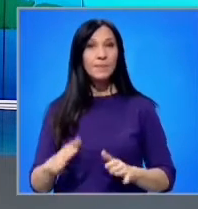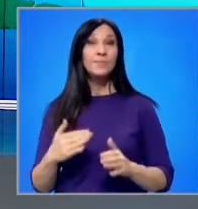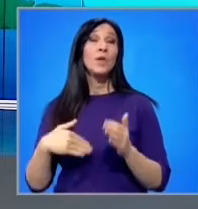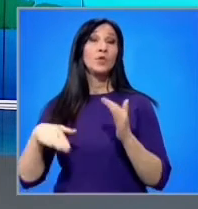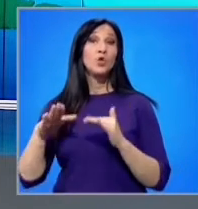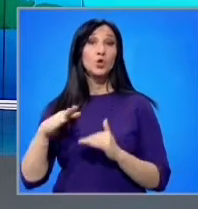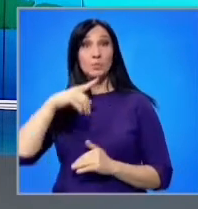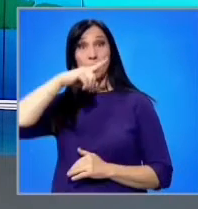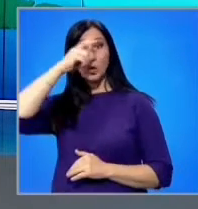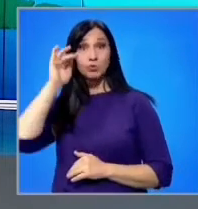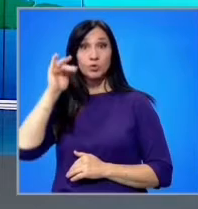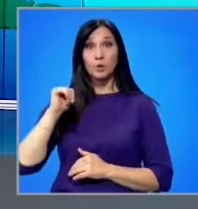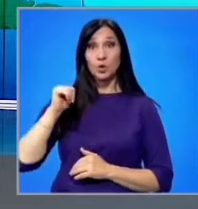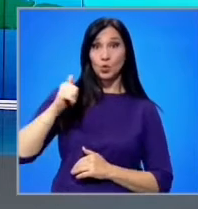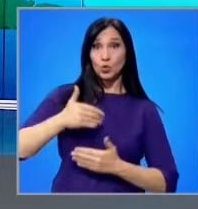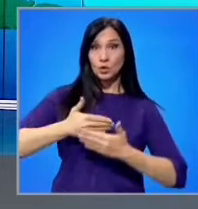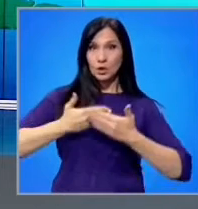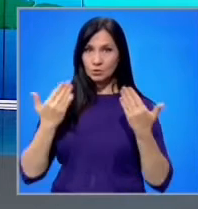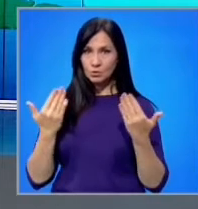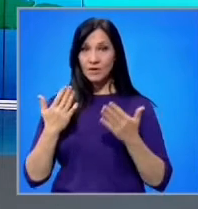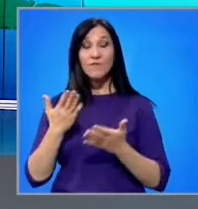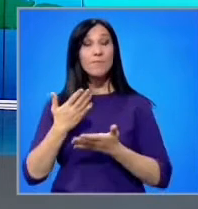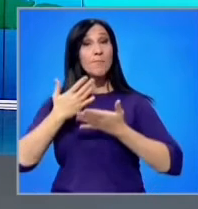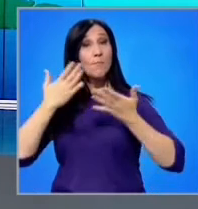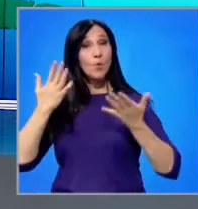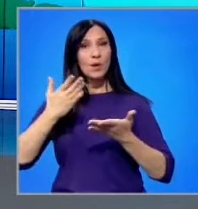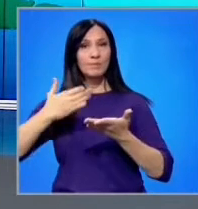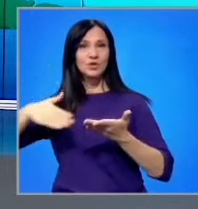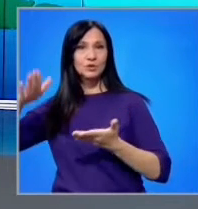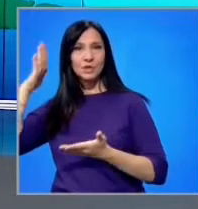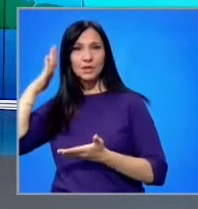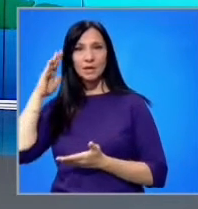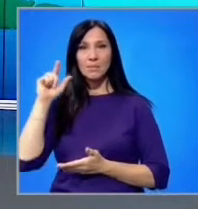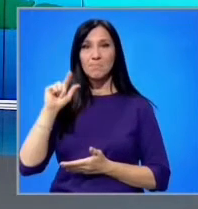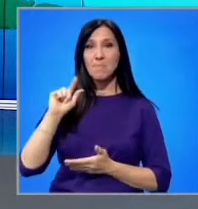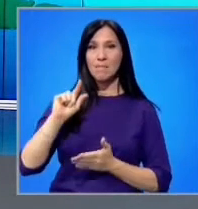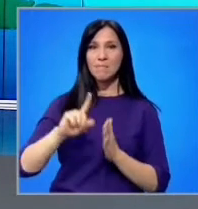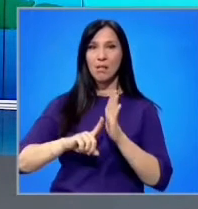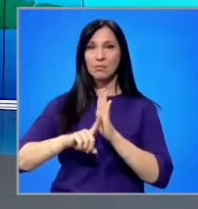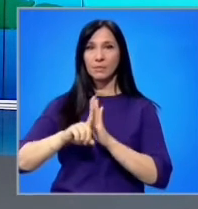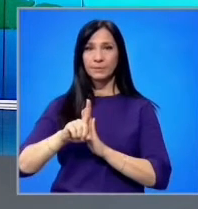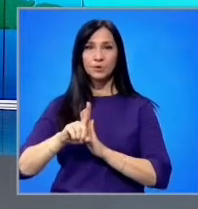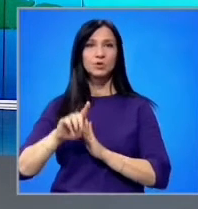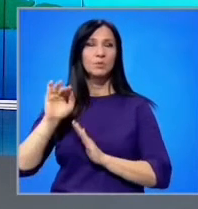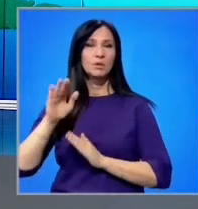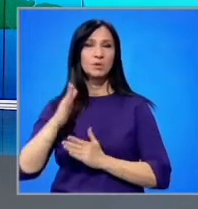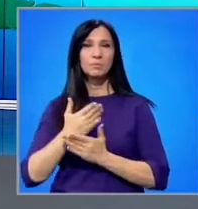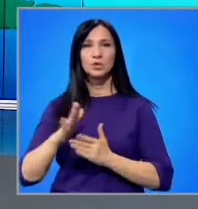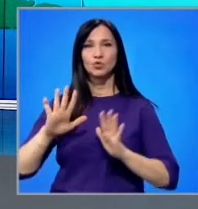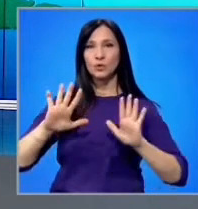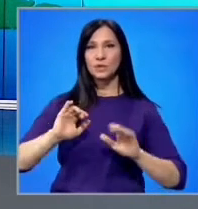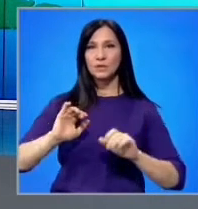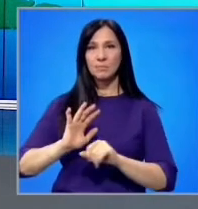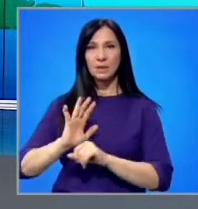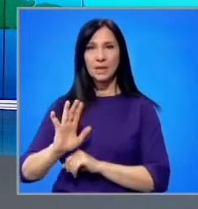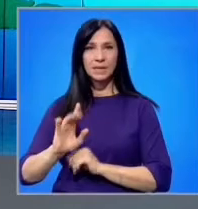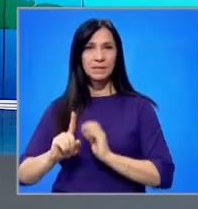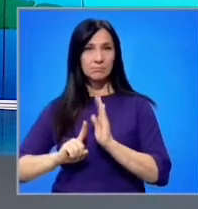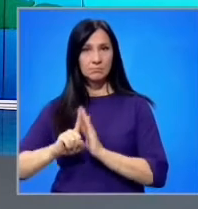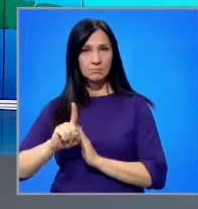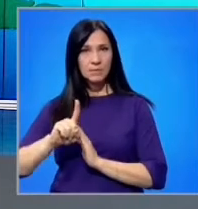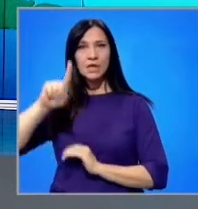Доста по-топло ще бъде утре сутринта. В по-голямата част от страната минималните температури ще бъдат между 10 и 15 градуса,